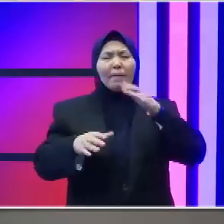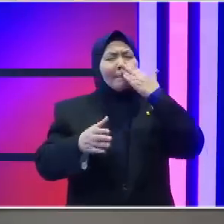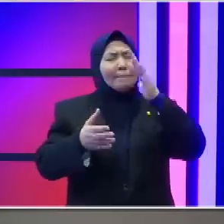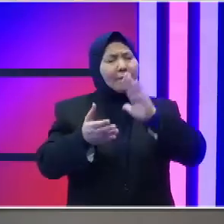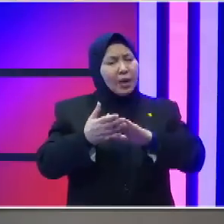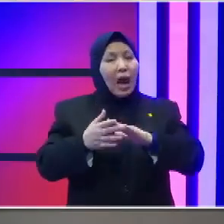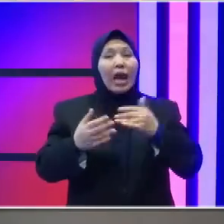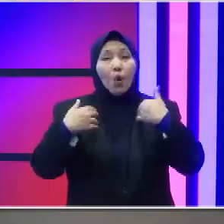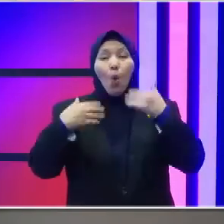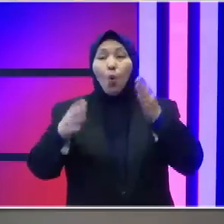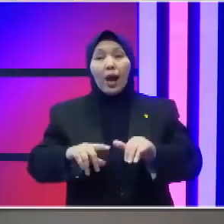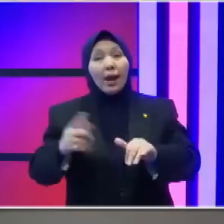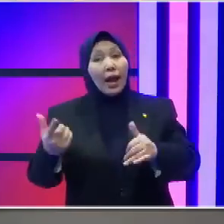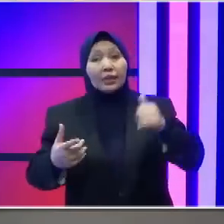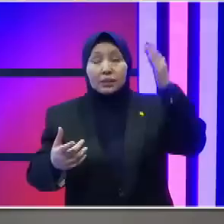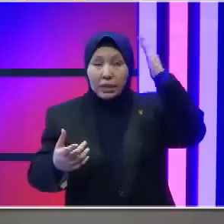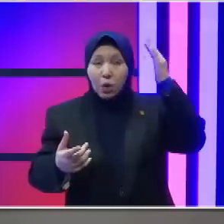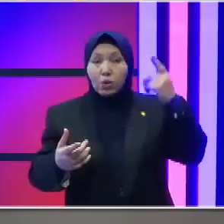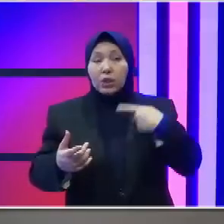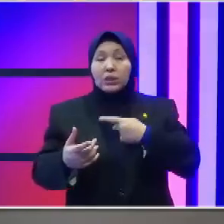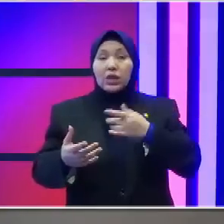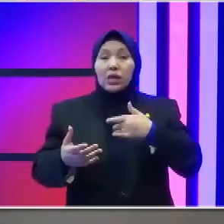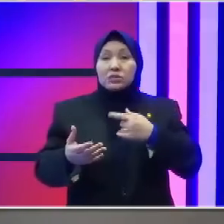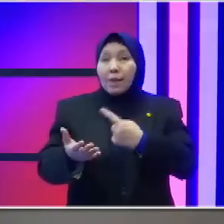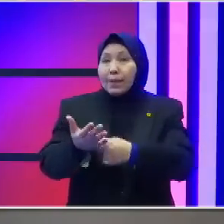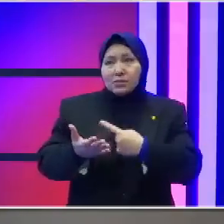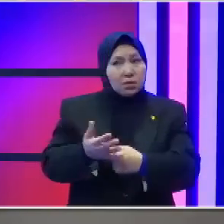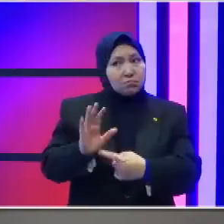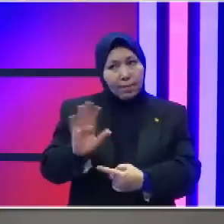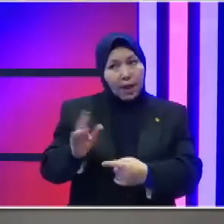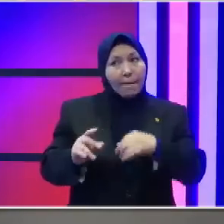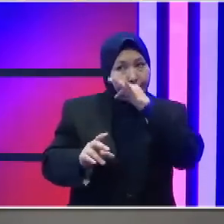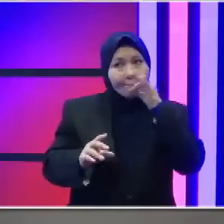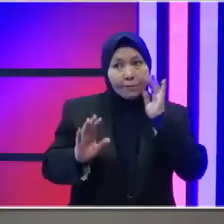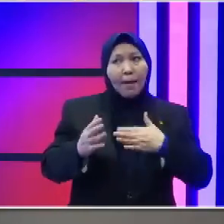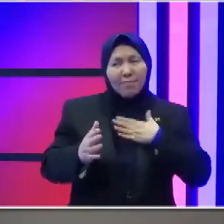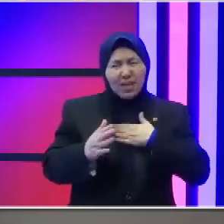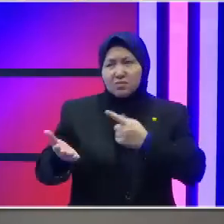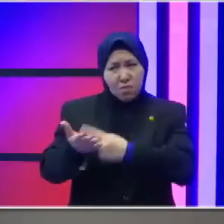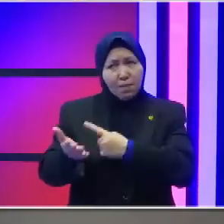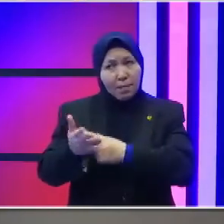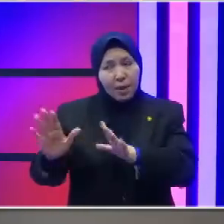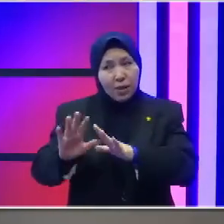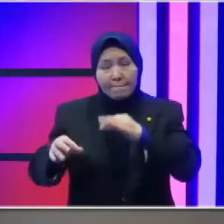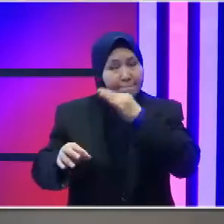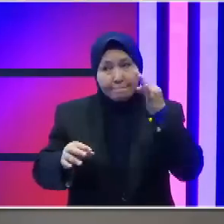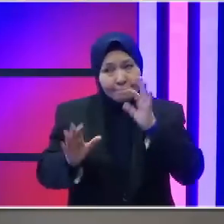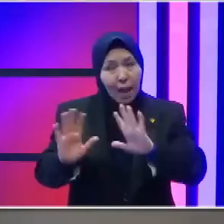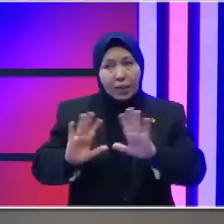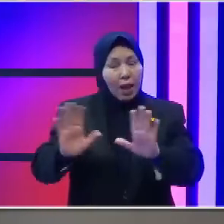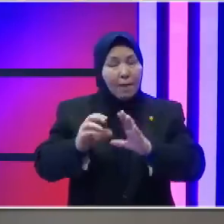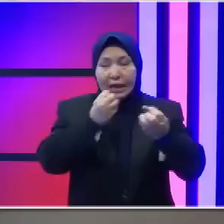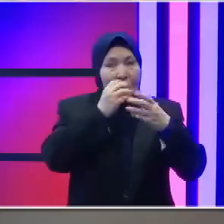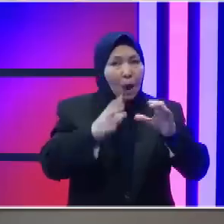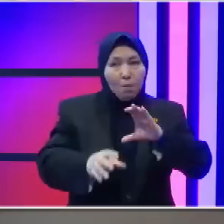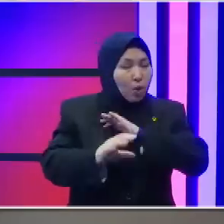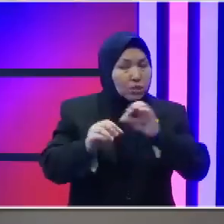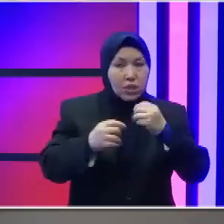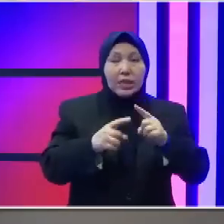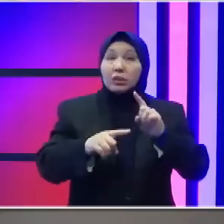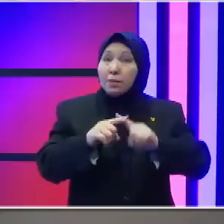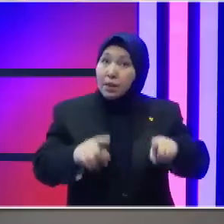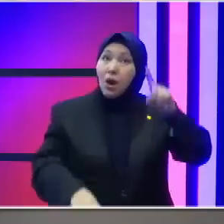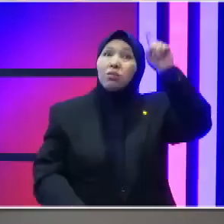ada orang lain tahu, kita rasa kita kautim dengan dia, kau jangan beritahu, kau jangan beritahu, kan? Jangan beritahu polis, jangan beritahu siapa, tetapi Allah